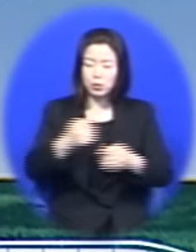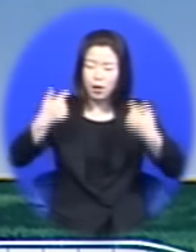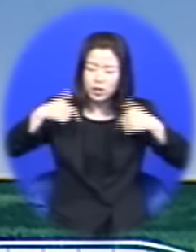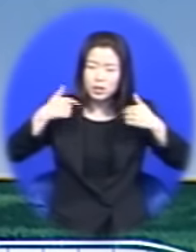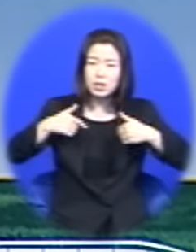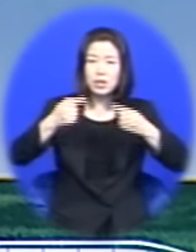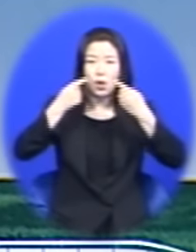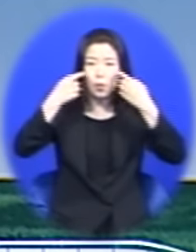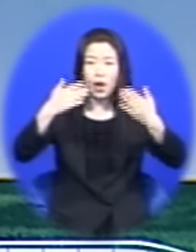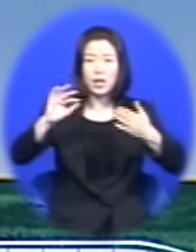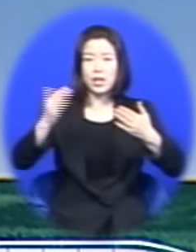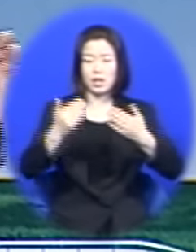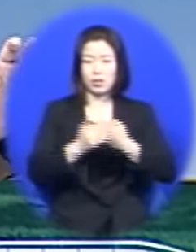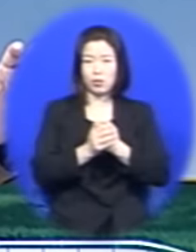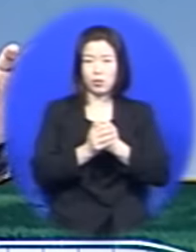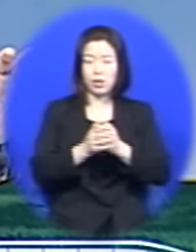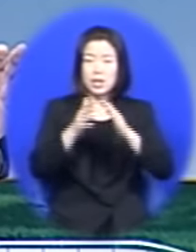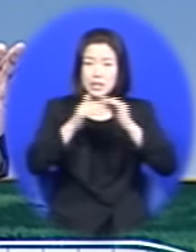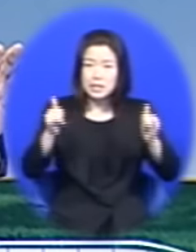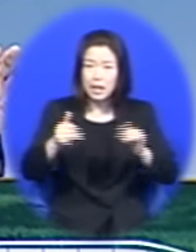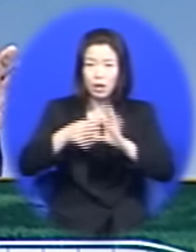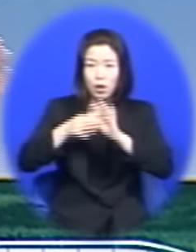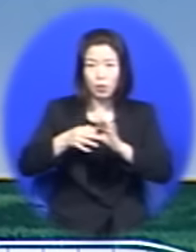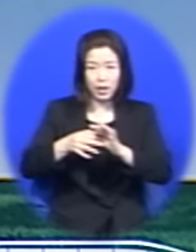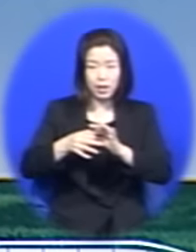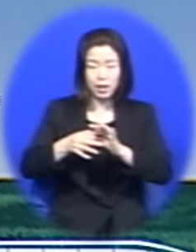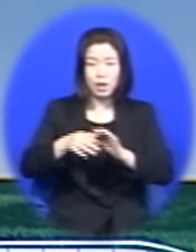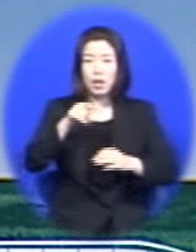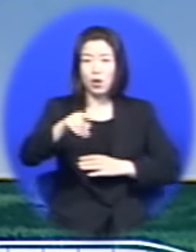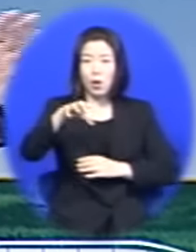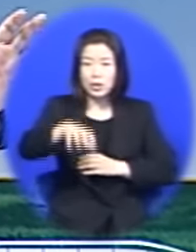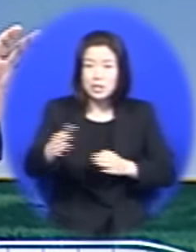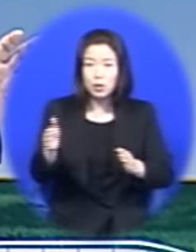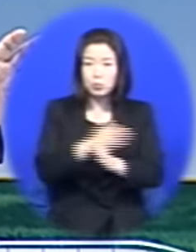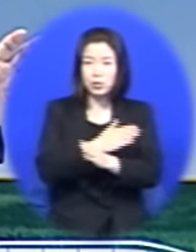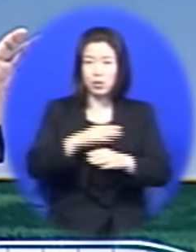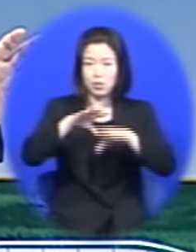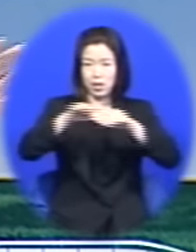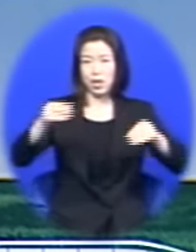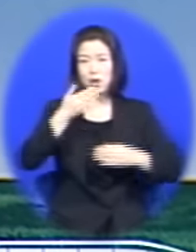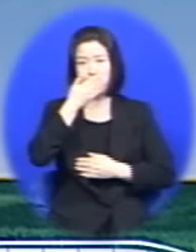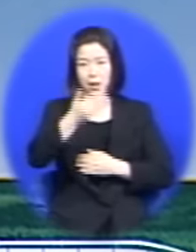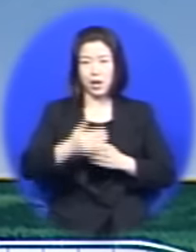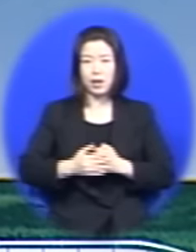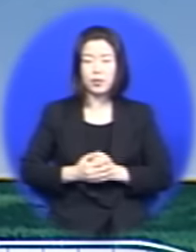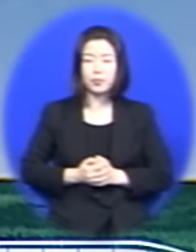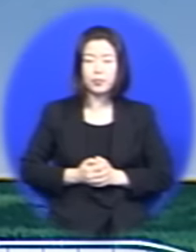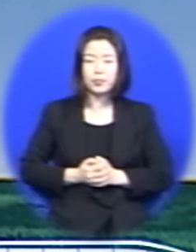돼요. 그러면 사람들과의 관계는 거기서 그냥 다 해결돼요.